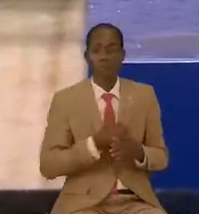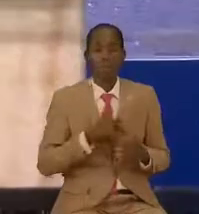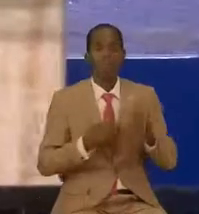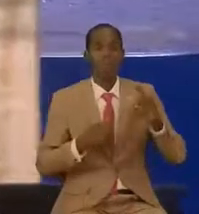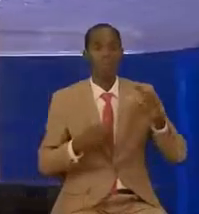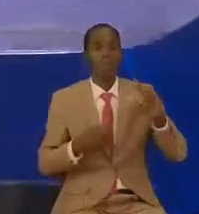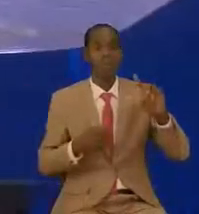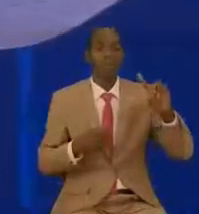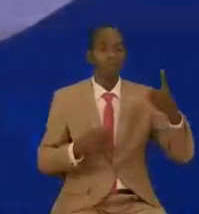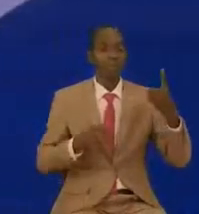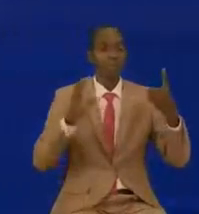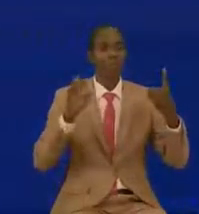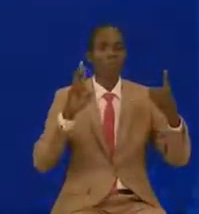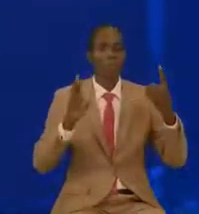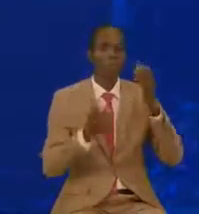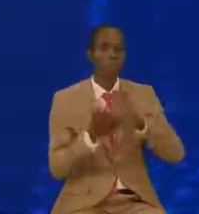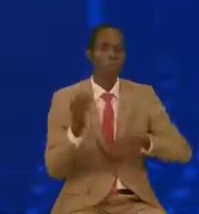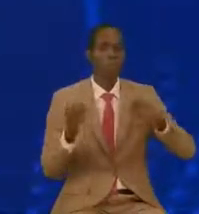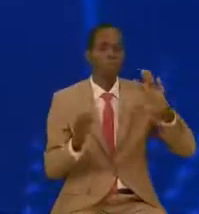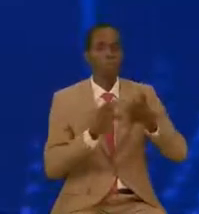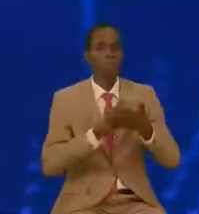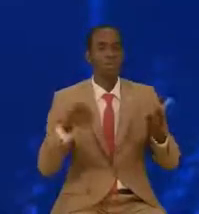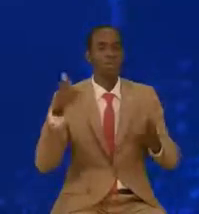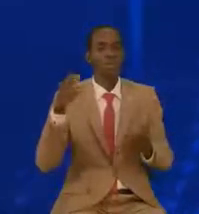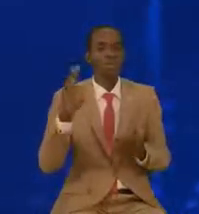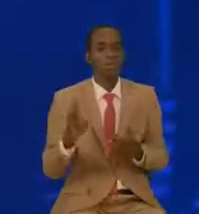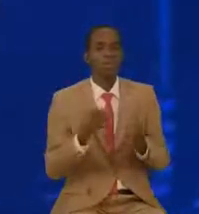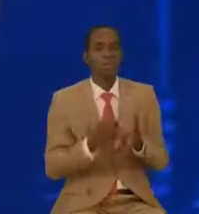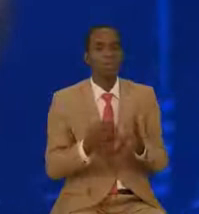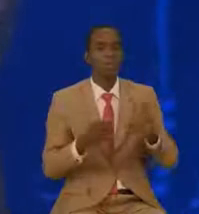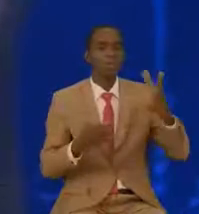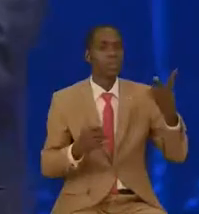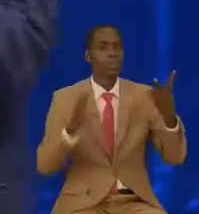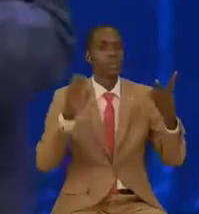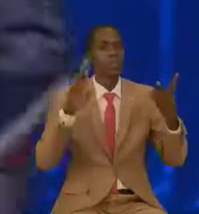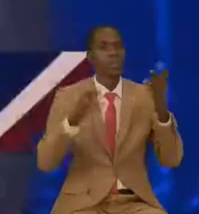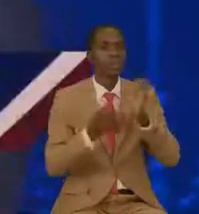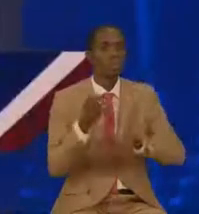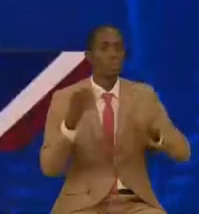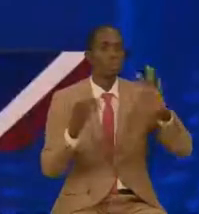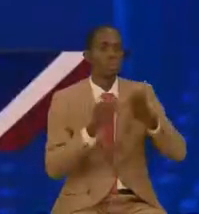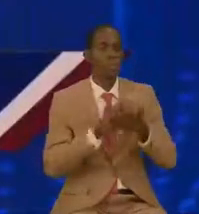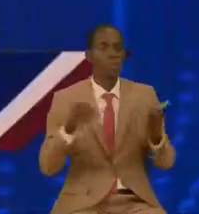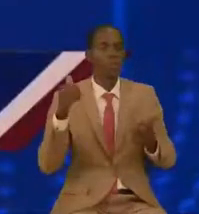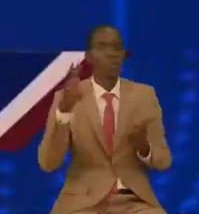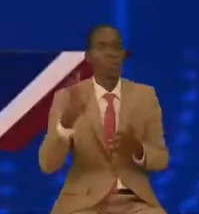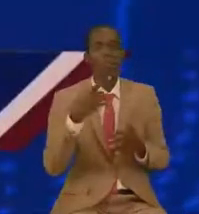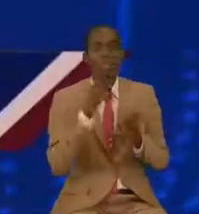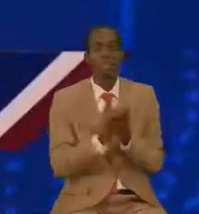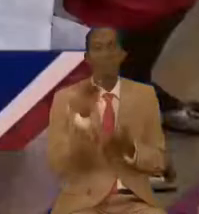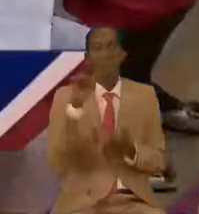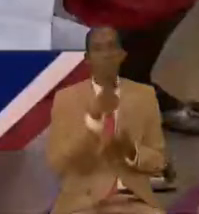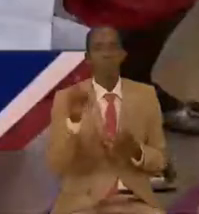Deuxième Corinthiens chapitre 5, 17. Deuxième Corinthiens 5, 17. Si